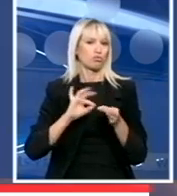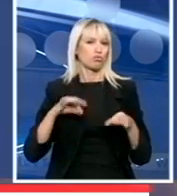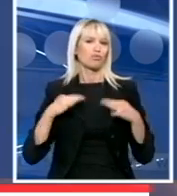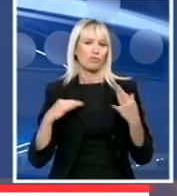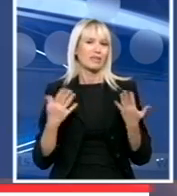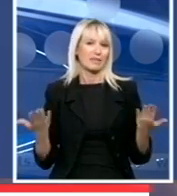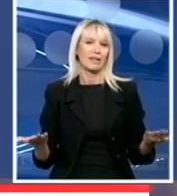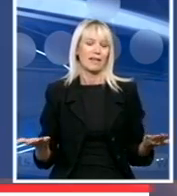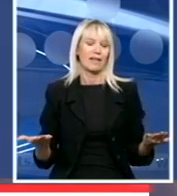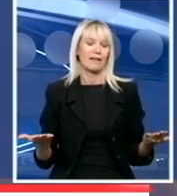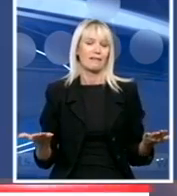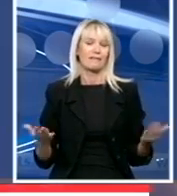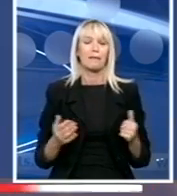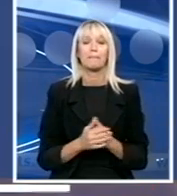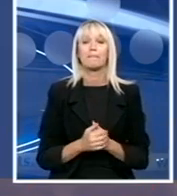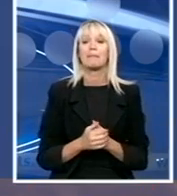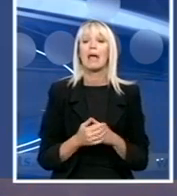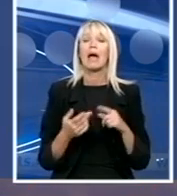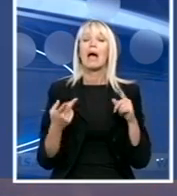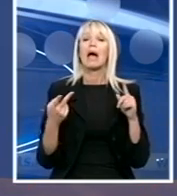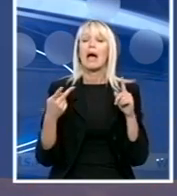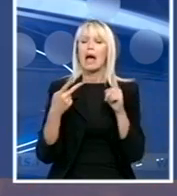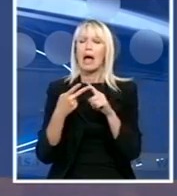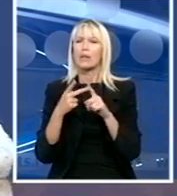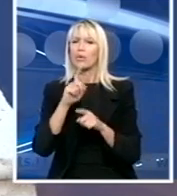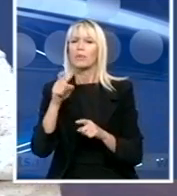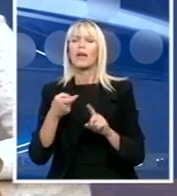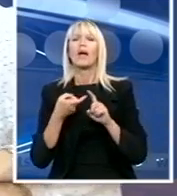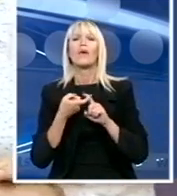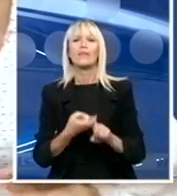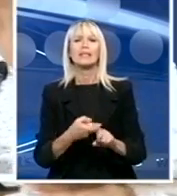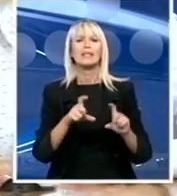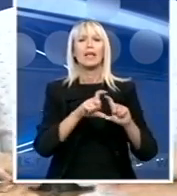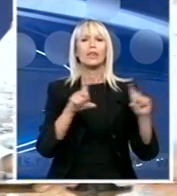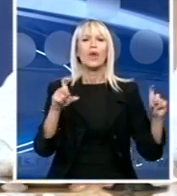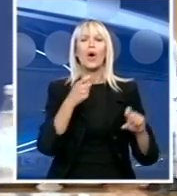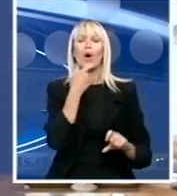Drugo pitanje... Što se tiče gerontoloških centara, već je